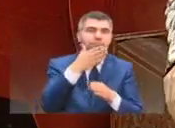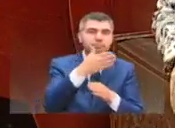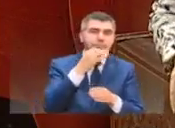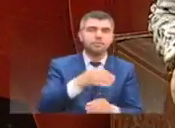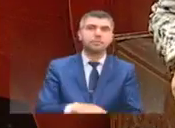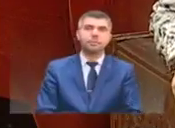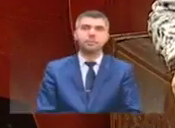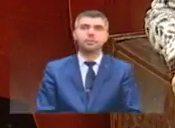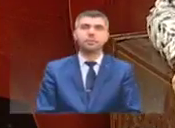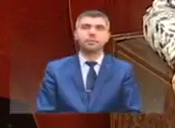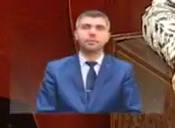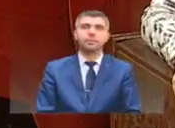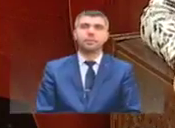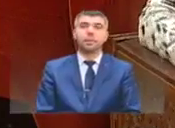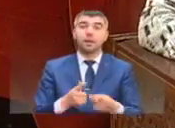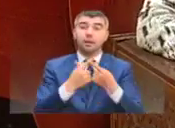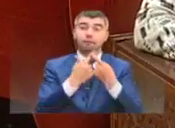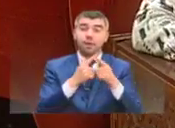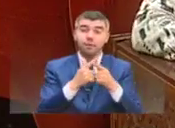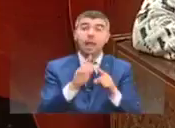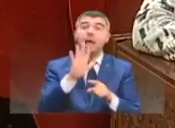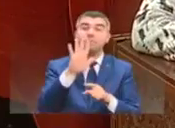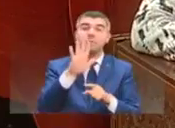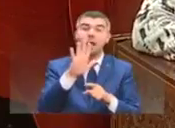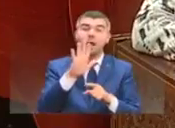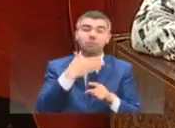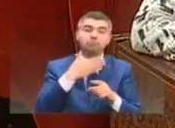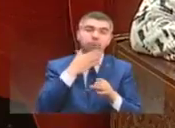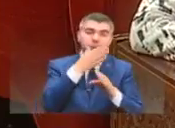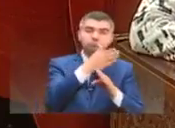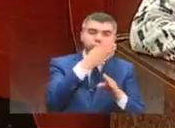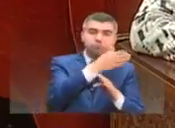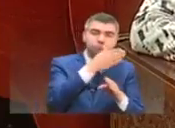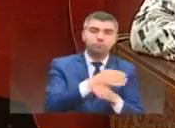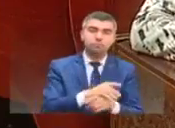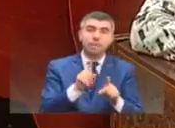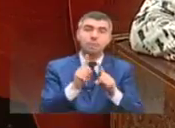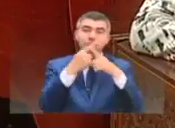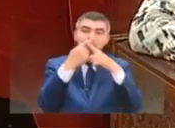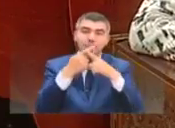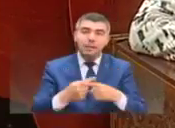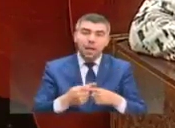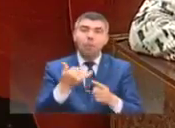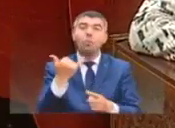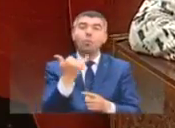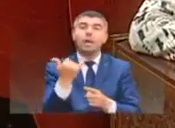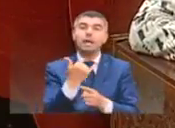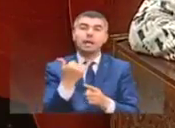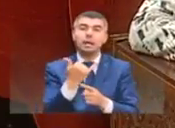زاغورة. تنقلت اكثر من 5 مرات لهذه المنطقه ورصدنا اعتمادات جد مهمه لمنطقه الجنوب